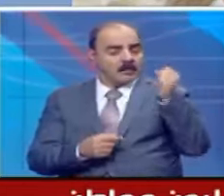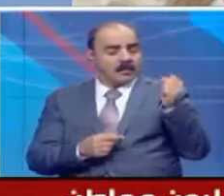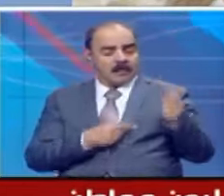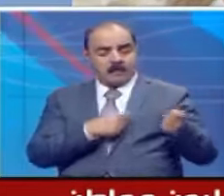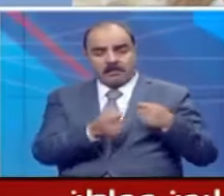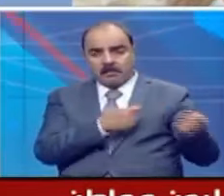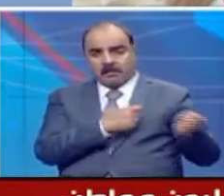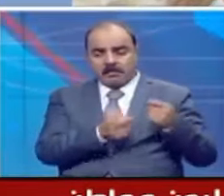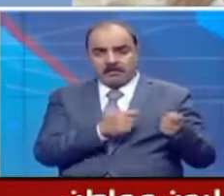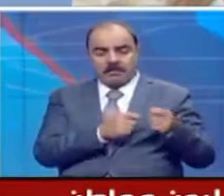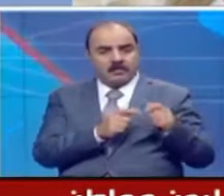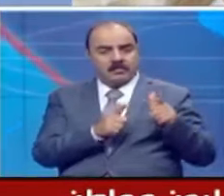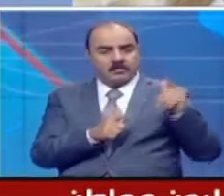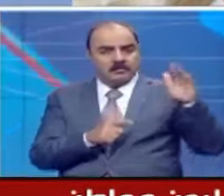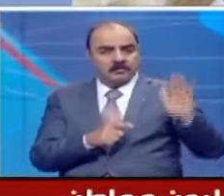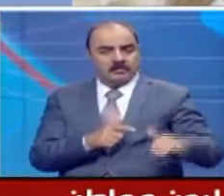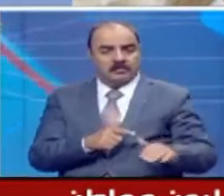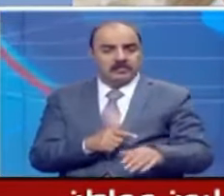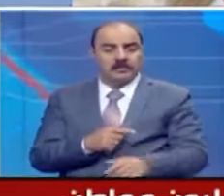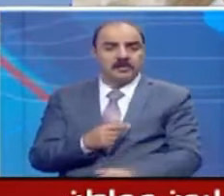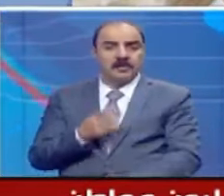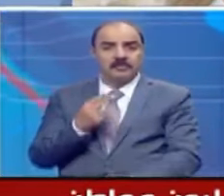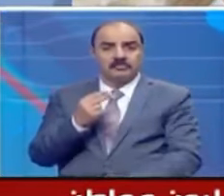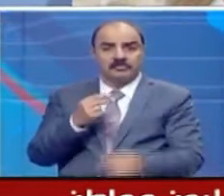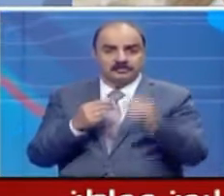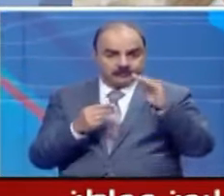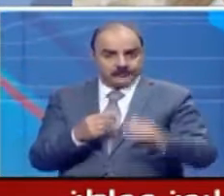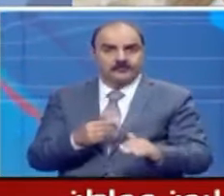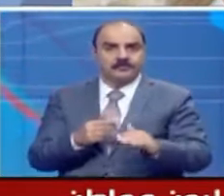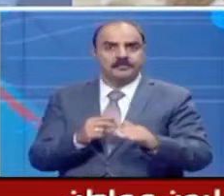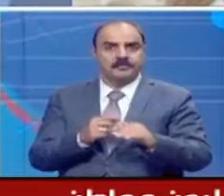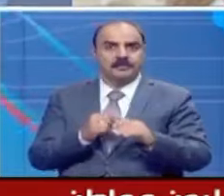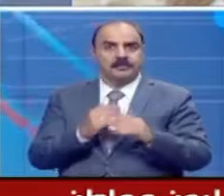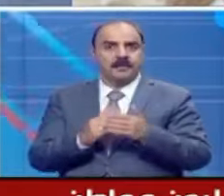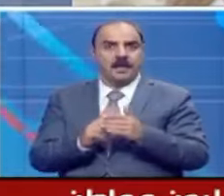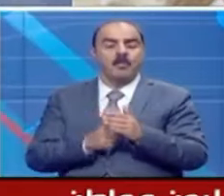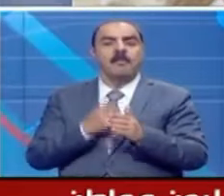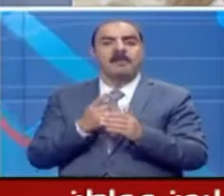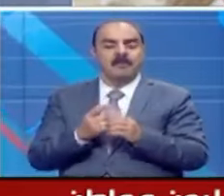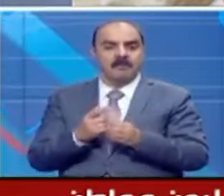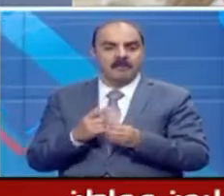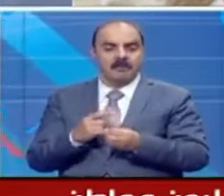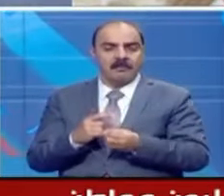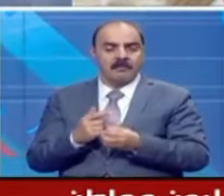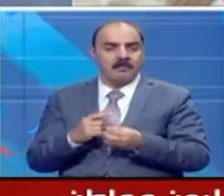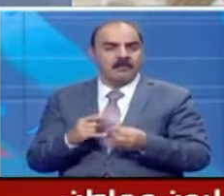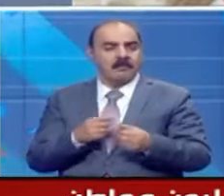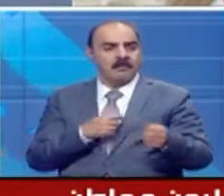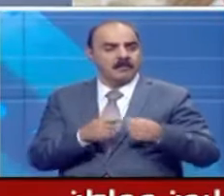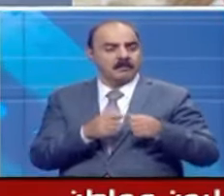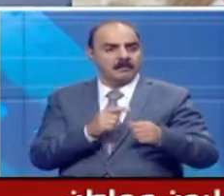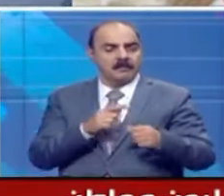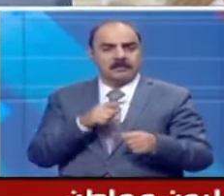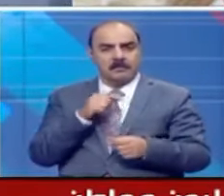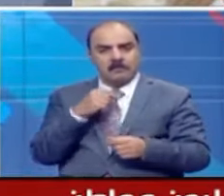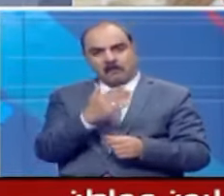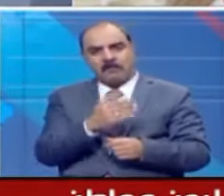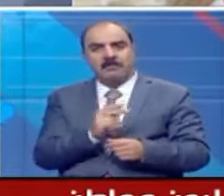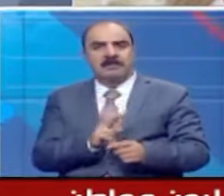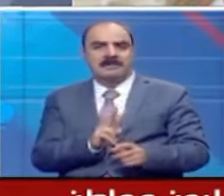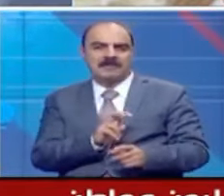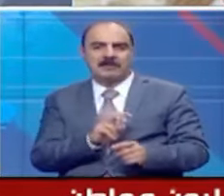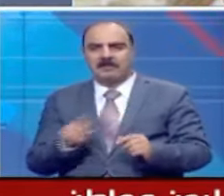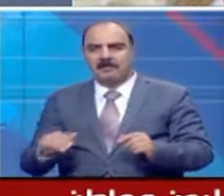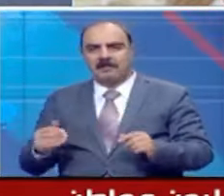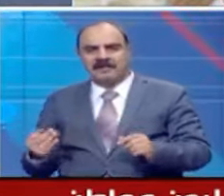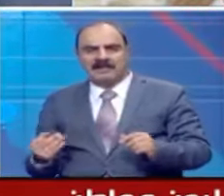الدولار. شفنا انهيار بحوالي 20 جنيه في الأسعار يعني المتفاوتة في السوق الموازي،